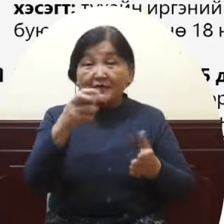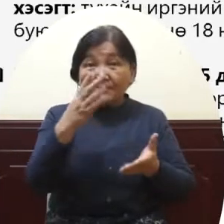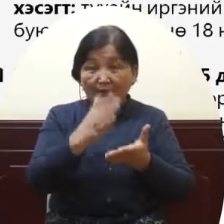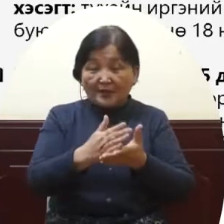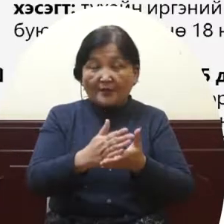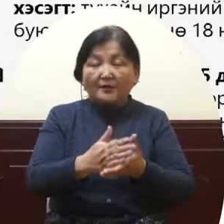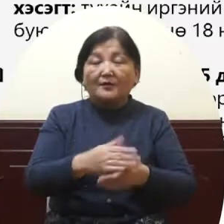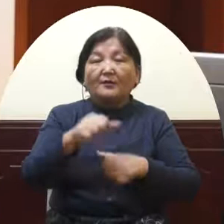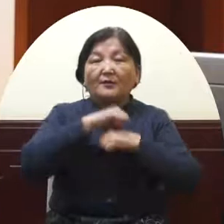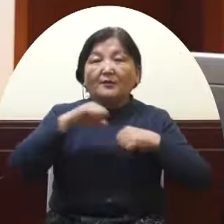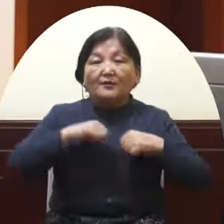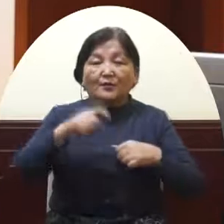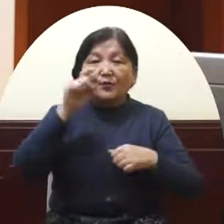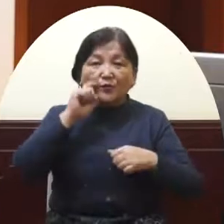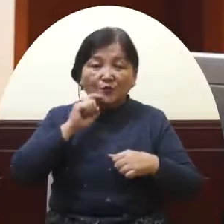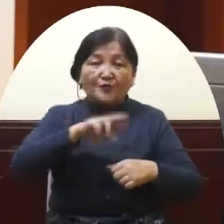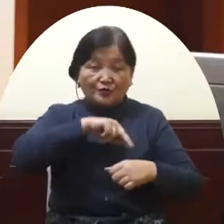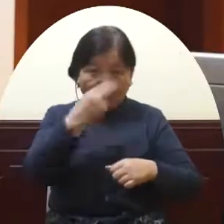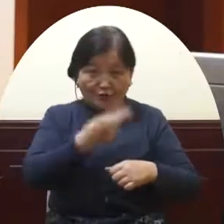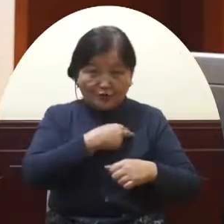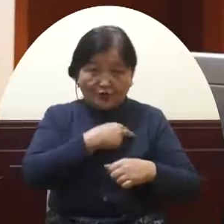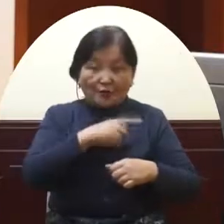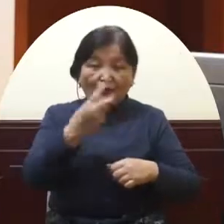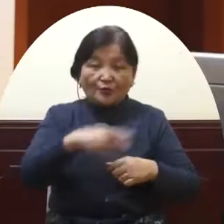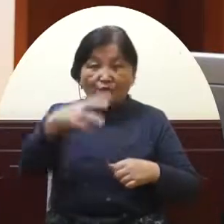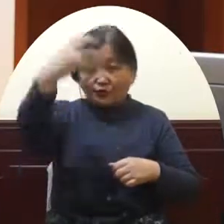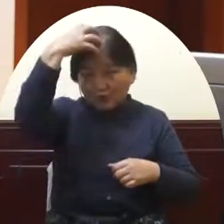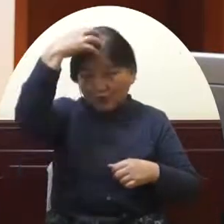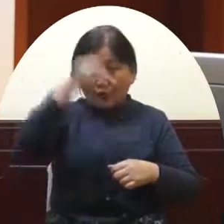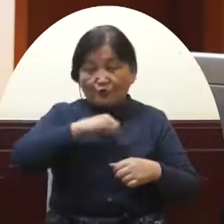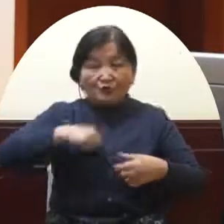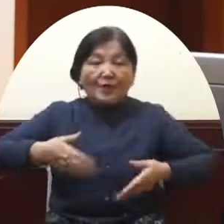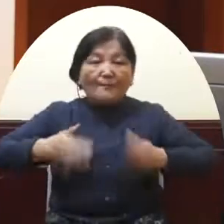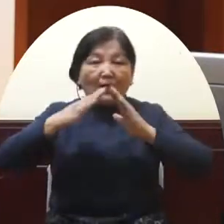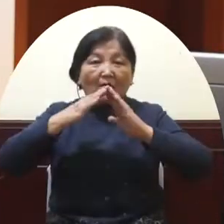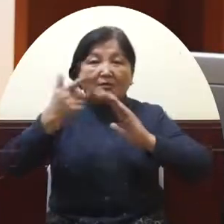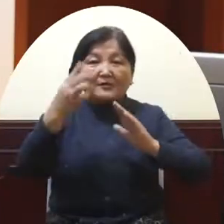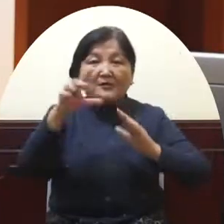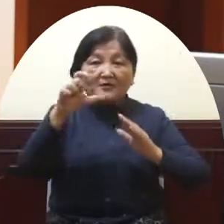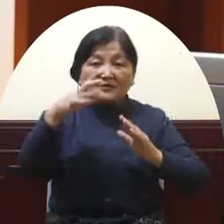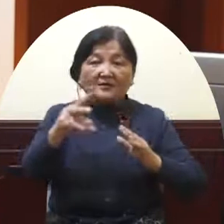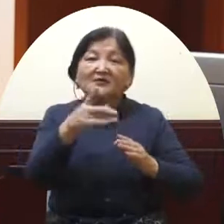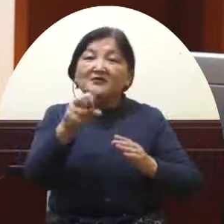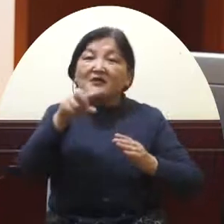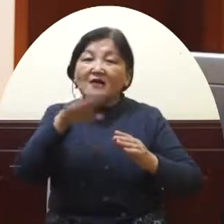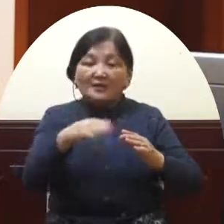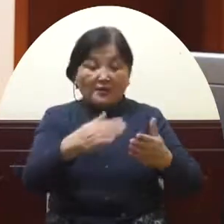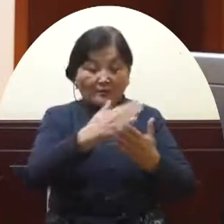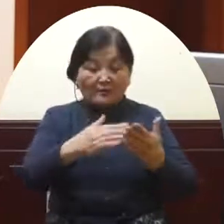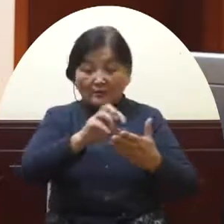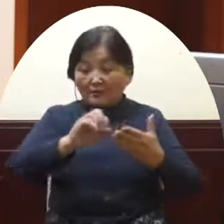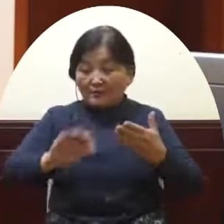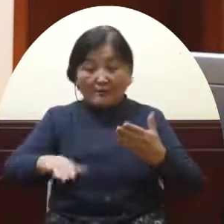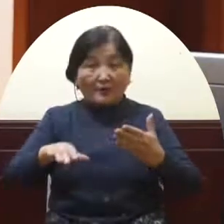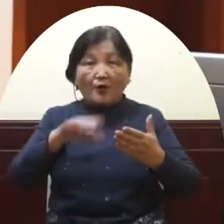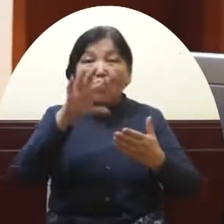хүсэл зоригийнхаа үүднээс төрөө байгуулах энэ мөн чанарыг бас орхигдуулсан ийм шинж байгаа. Тэгэхээр энэ чиглэл дээр цаашид бас